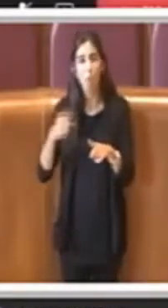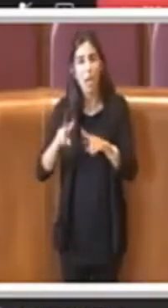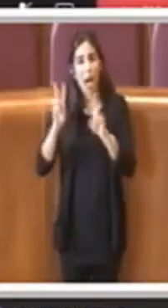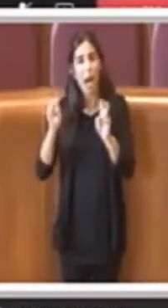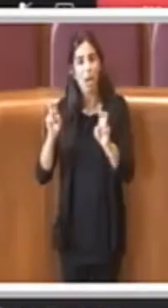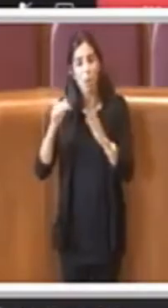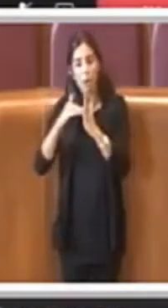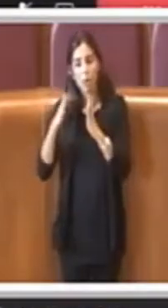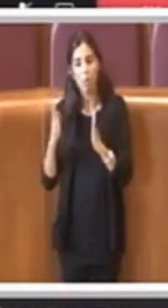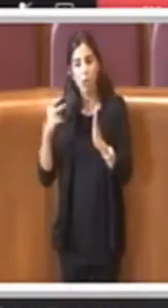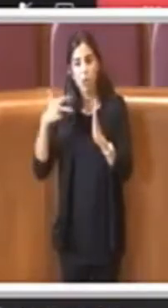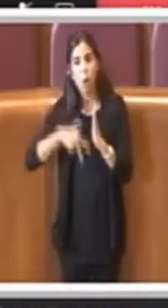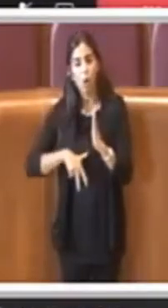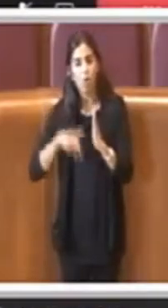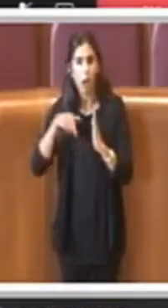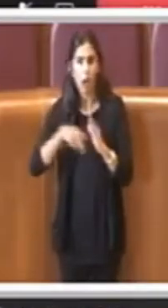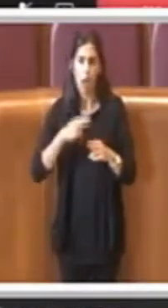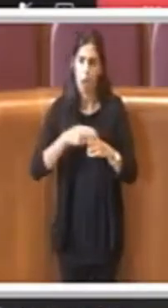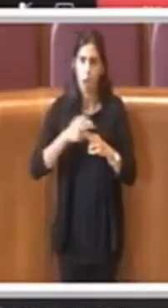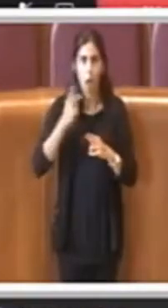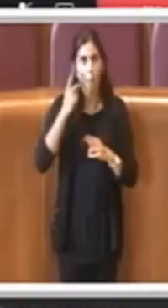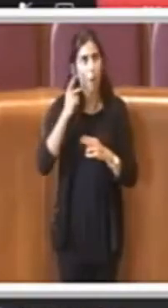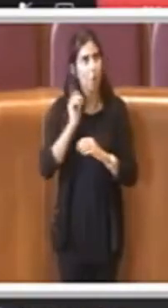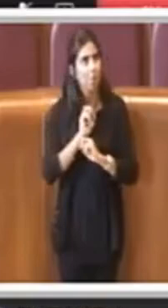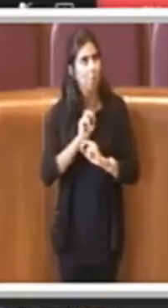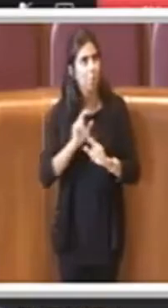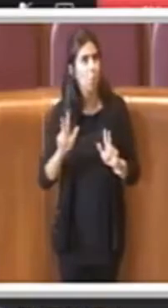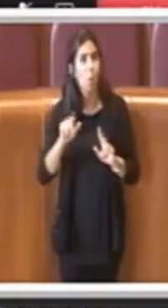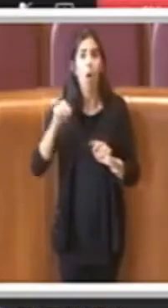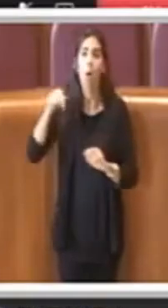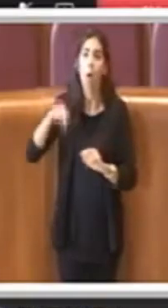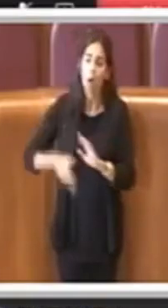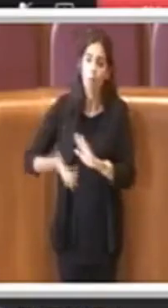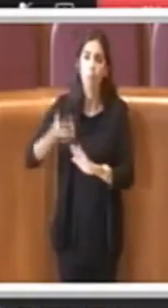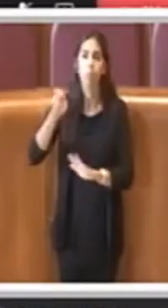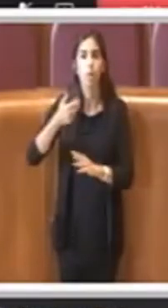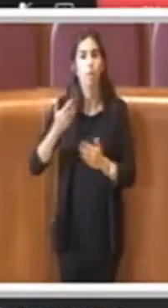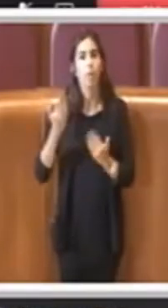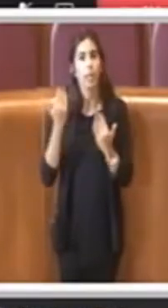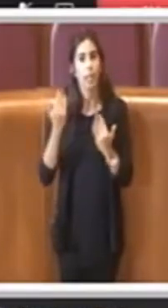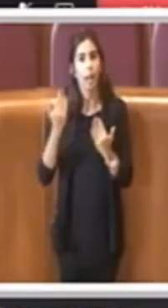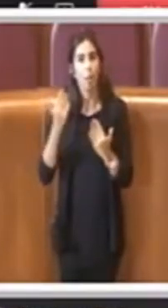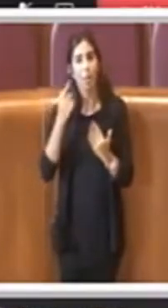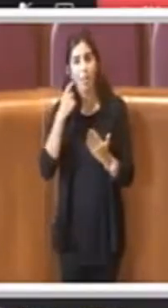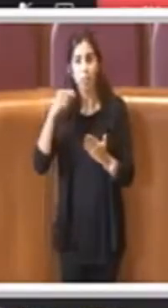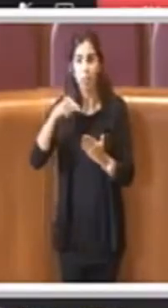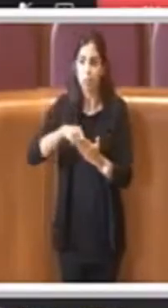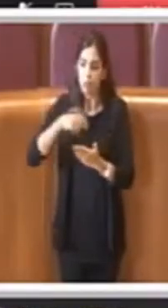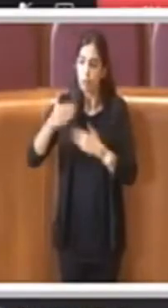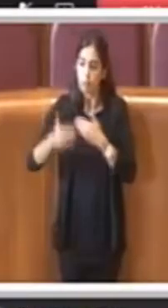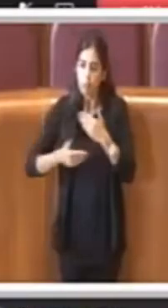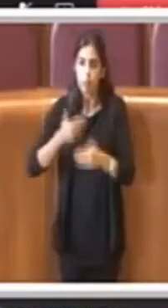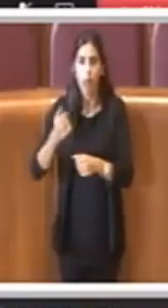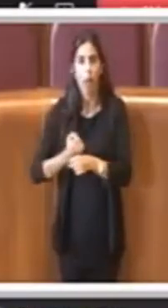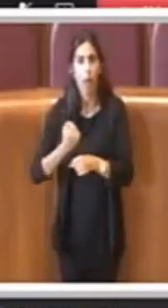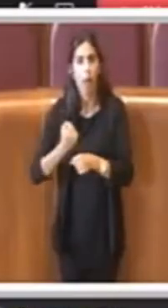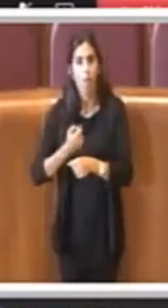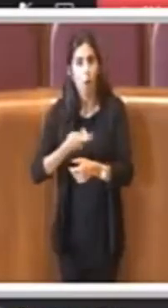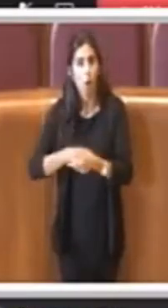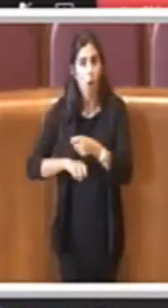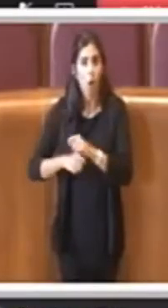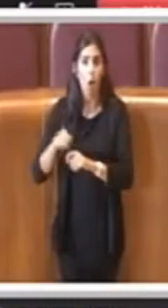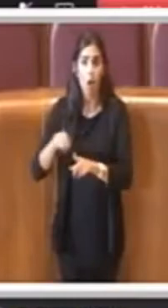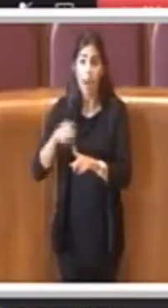poi successivamente, quindi alla nostra elezione, dopo appunto riprenderlo in mano e portarlo avanti e riuscire a